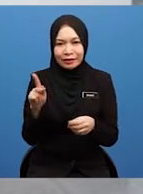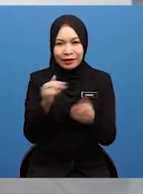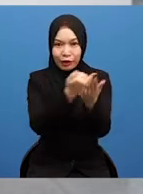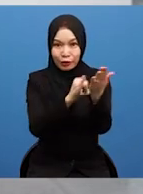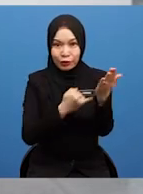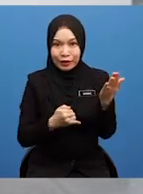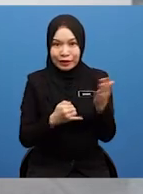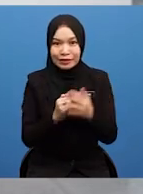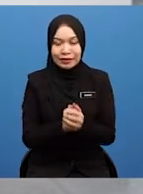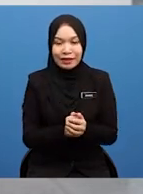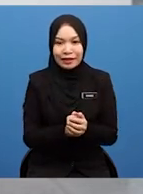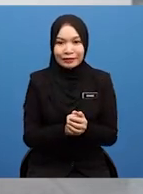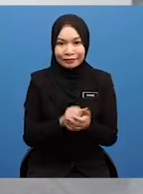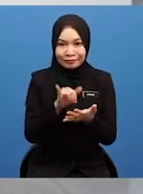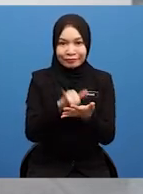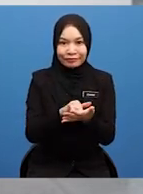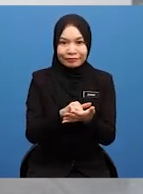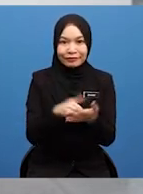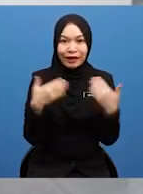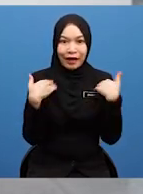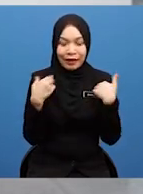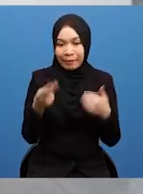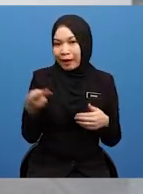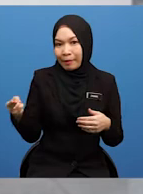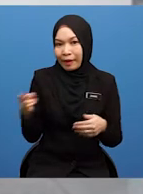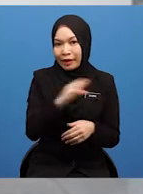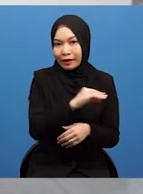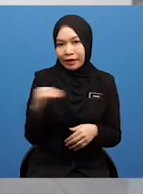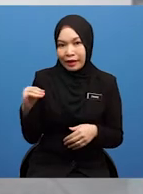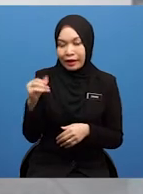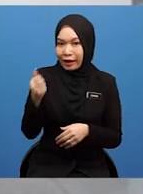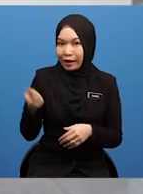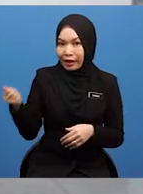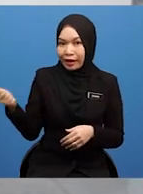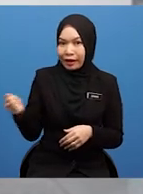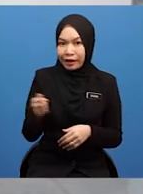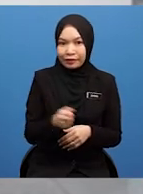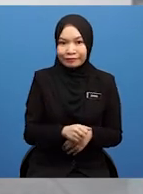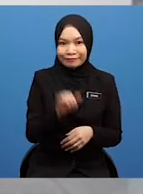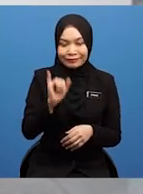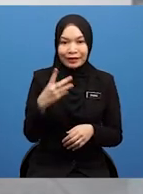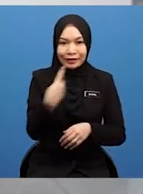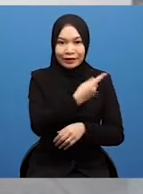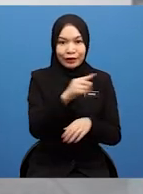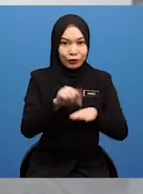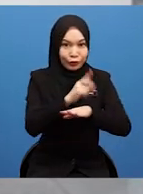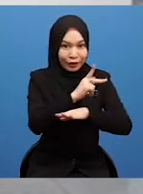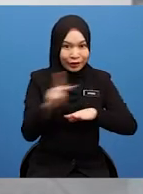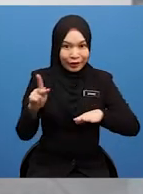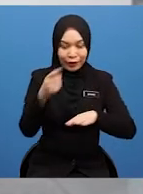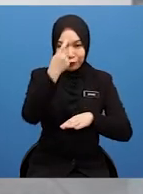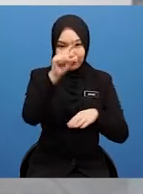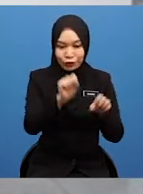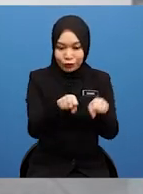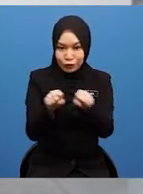bahan-bahan ataupun alat tank yang akan digunakan dalam proses menyusun atau Ruang pameran tersebut segodon kayak